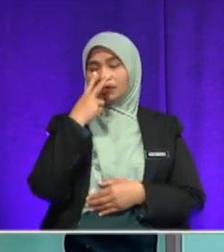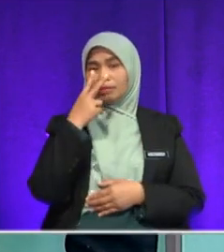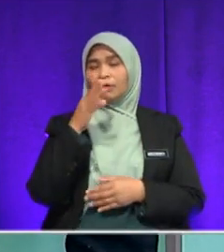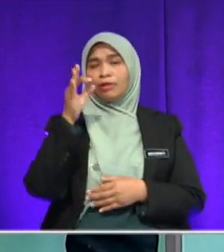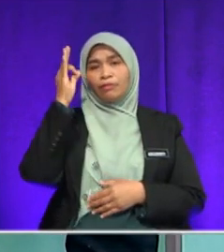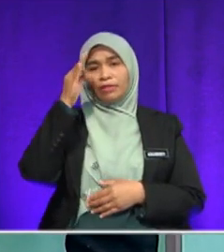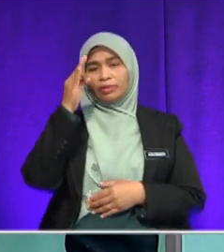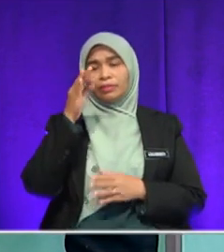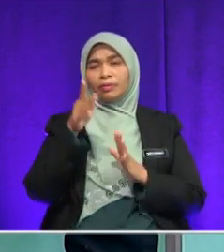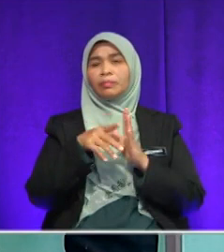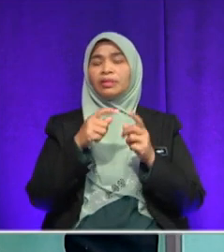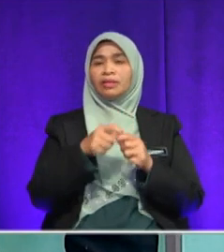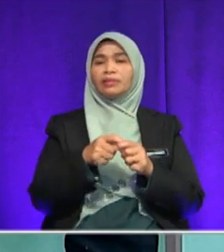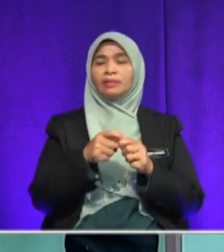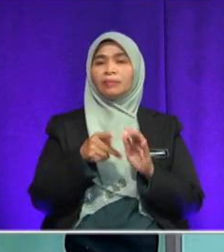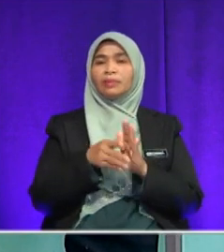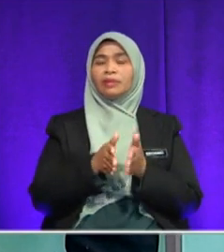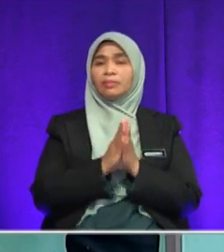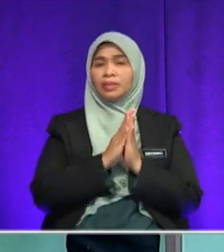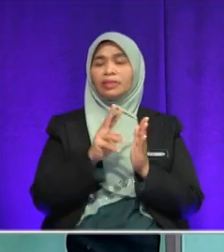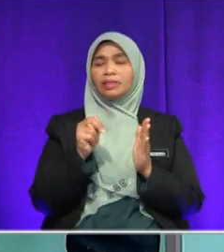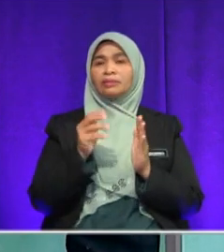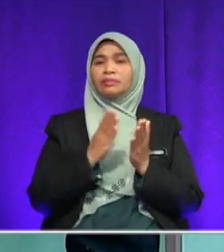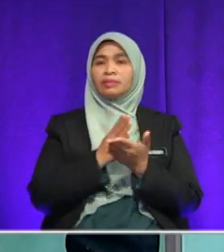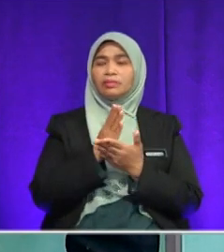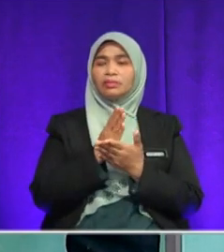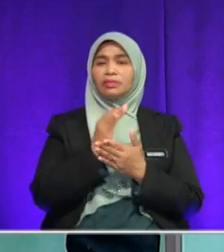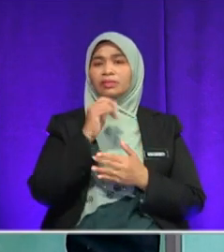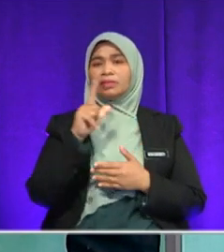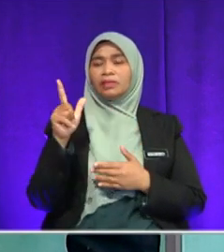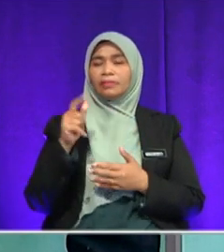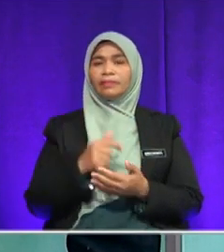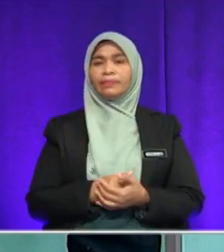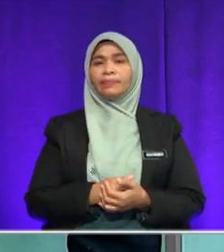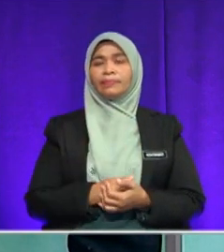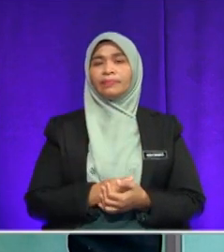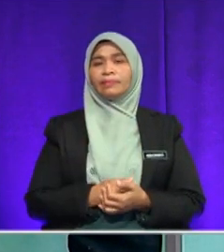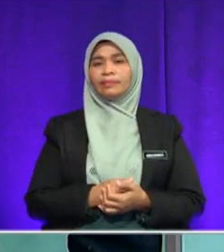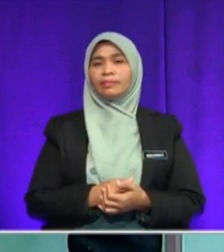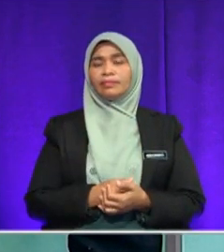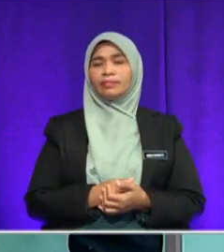faktor penentu permintaan yang seterusnya adalah